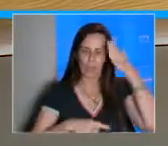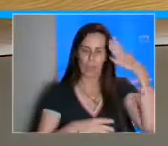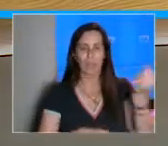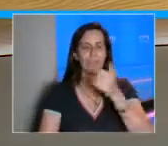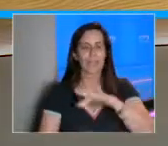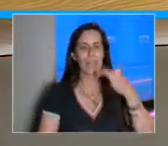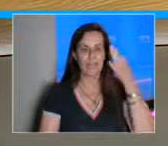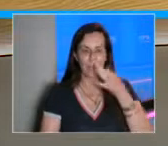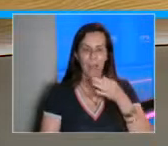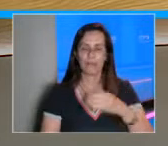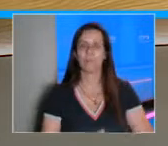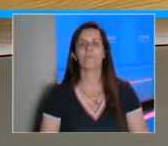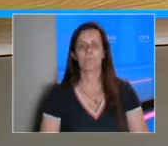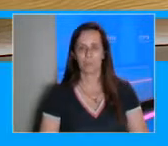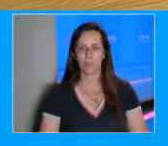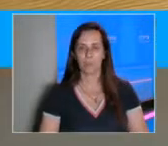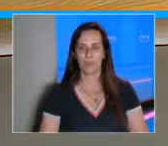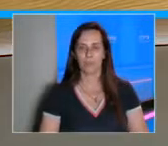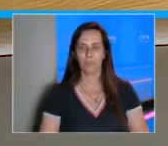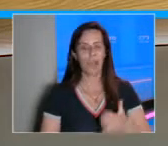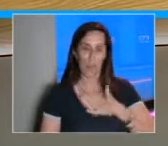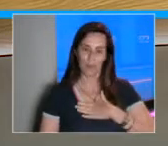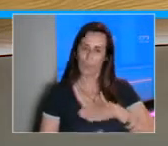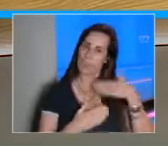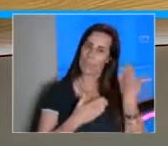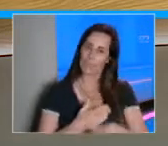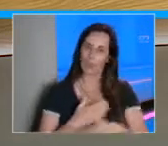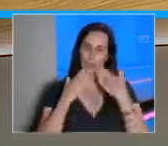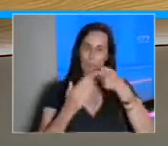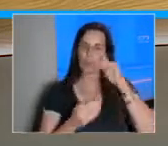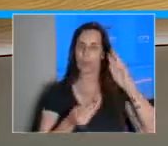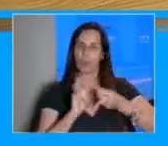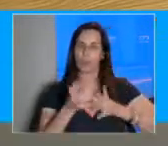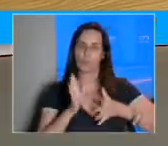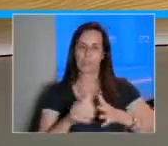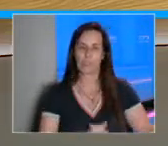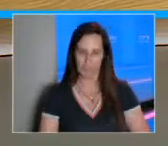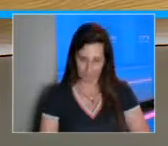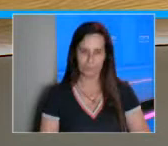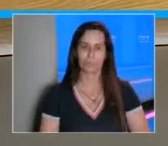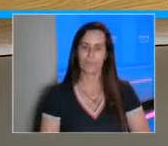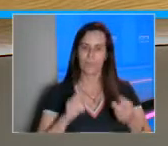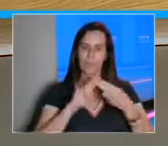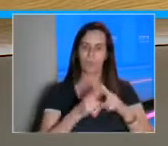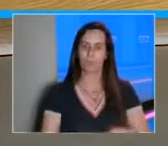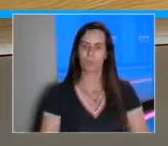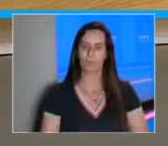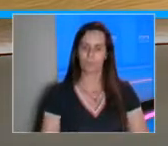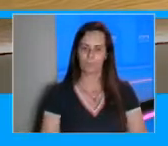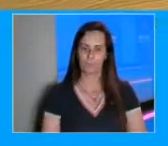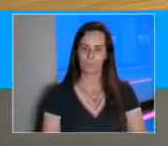לחטיפת ילדי תימן, הבלקן והמזרח. אנחנו מסיימים. תודה לתמי שם על התרגום לשפת הסימנים. להתראות.